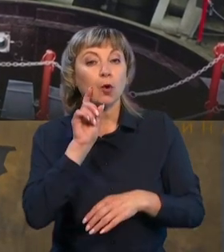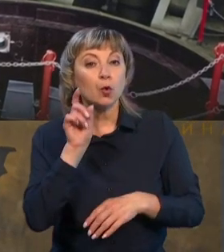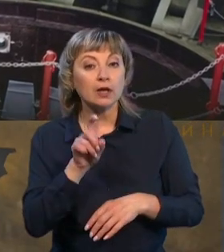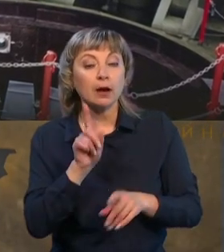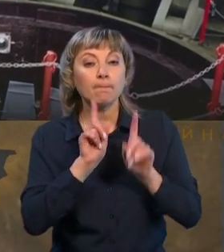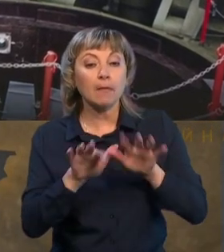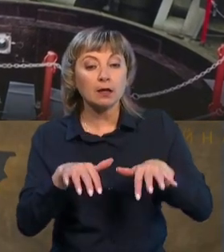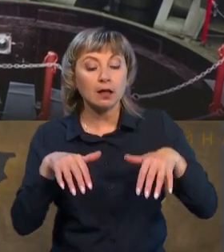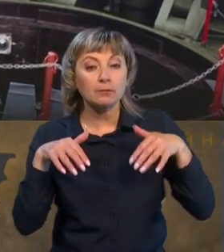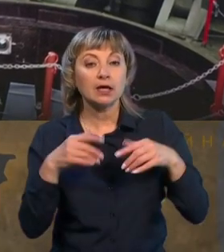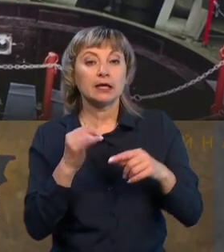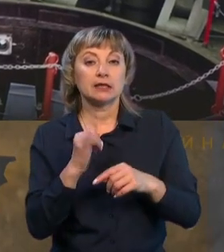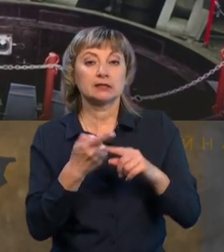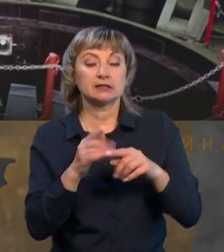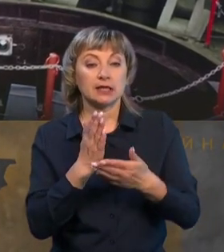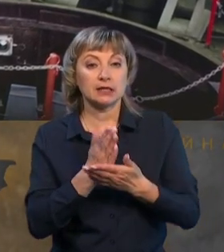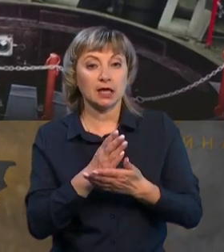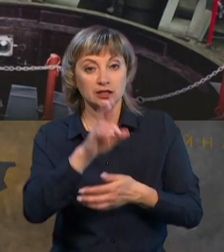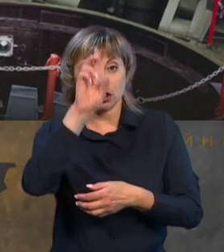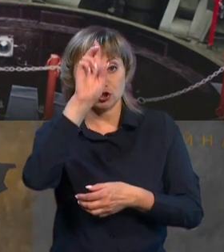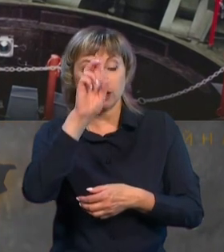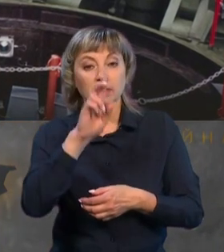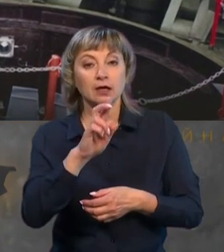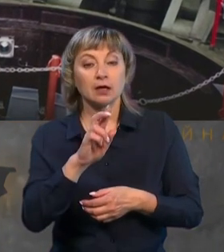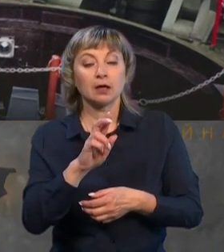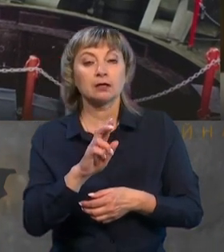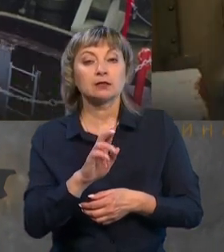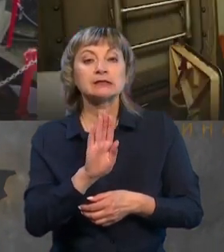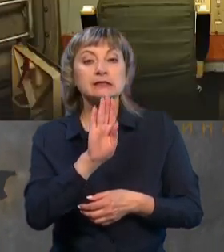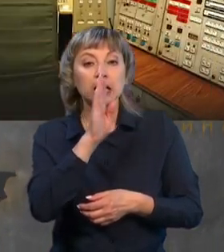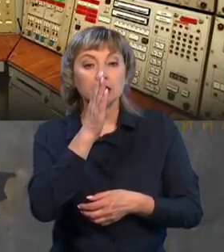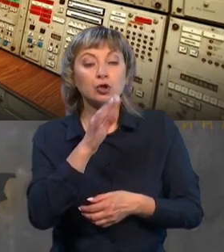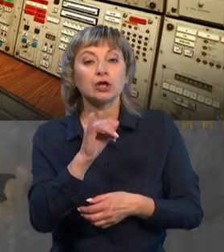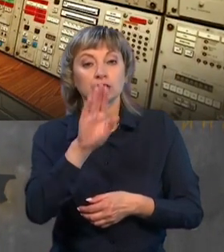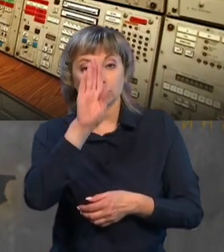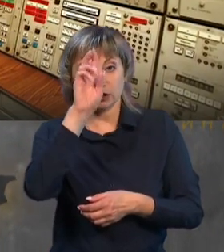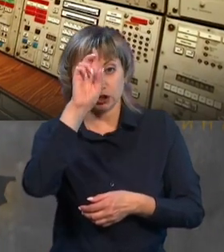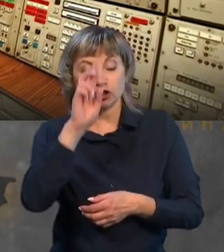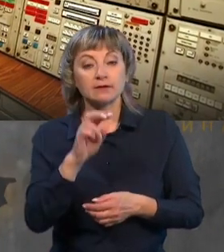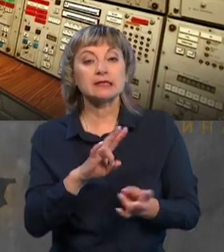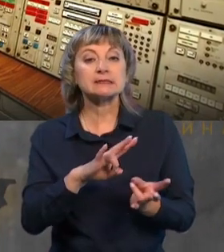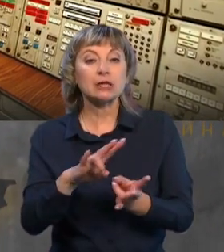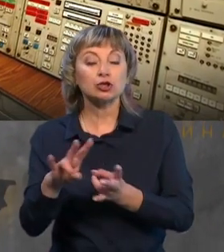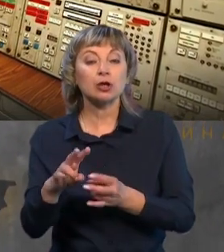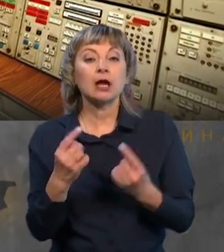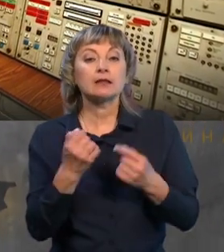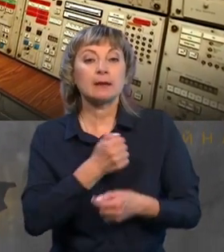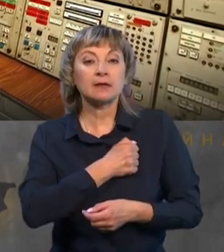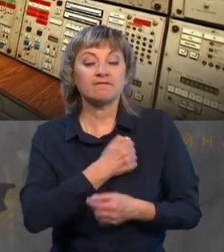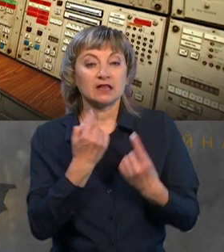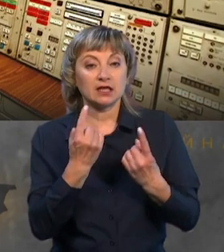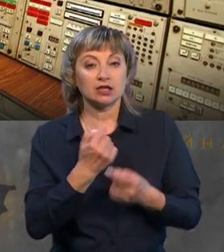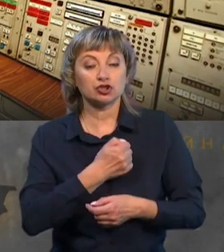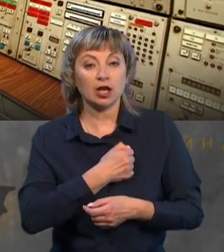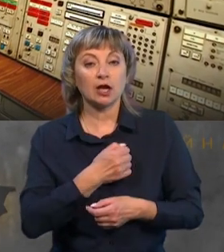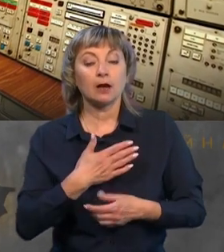парламенту і це є державним державної зрадою і державної служби на превеликий жаль ми жили